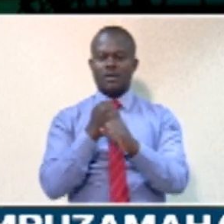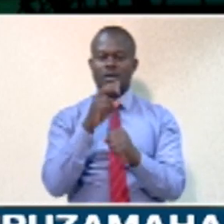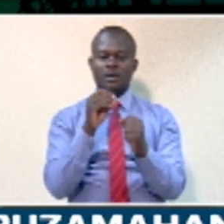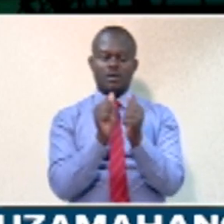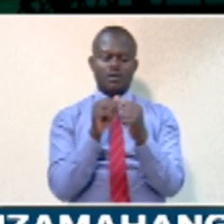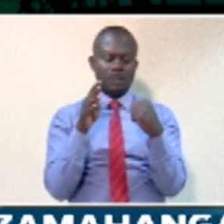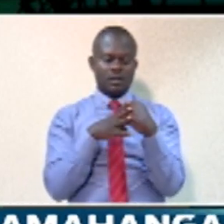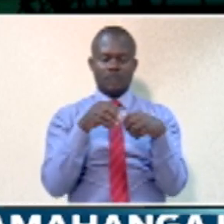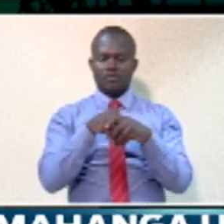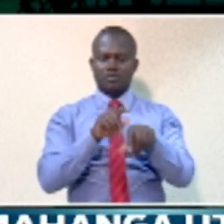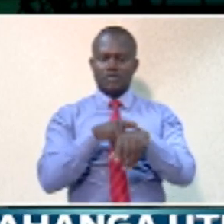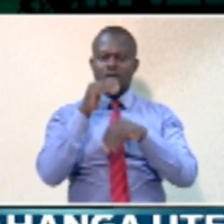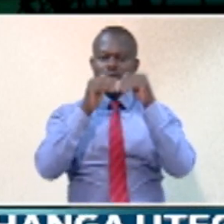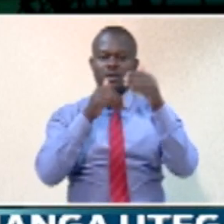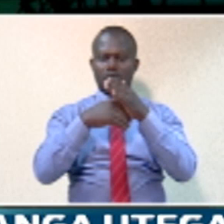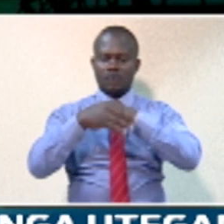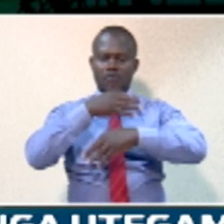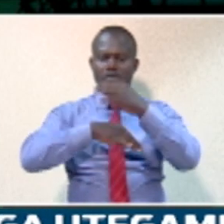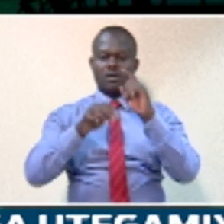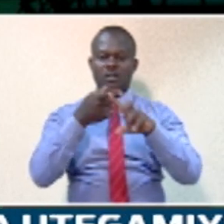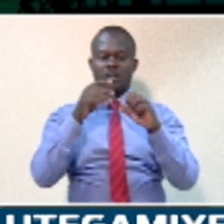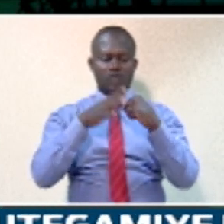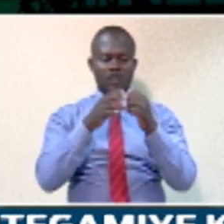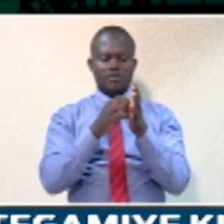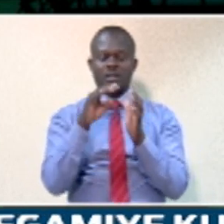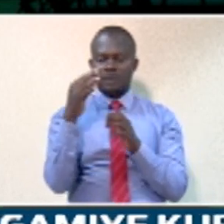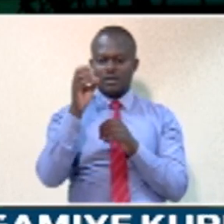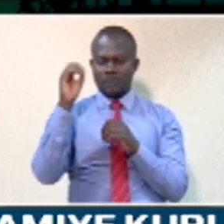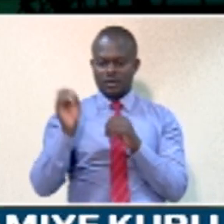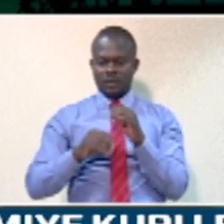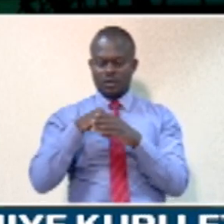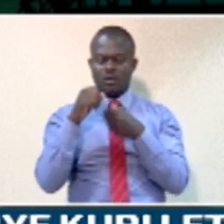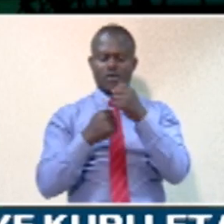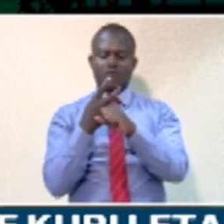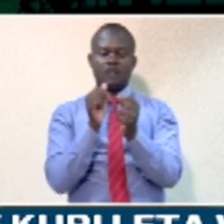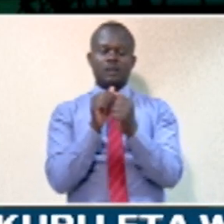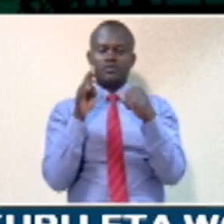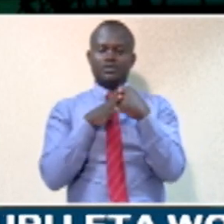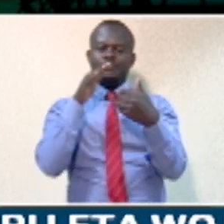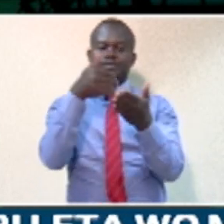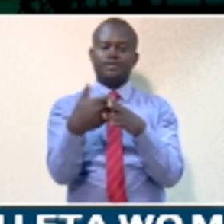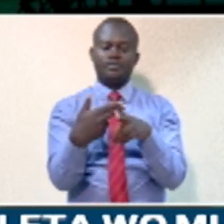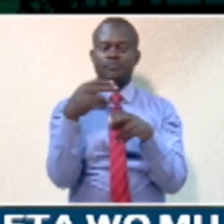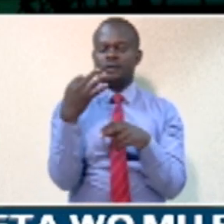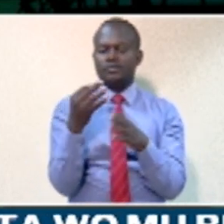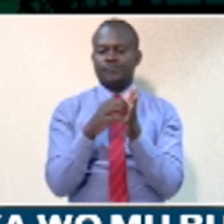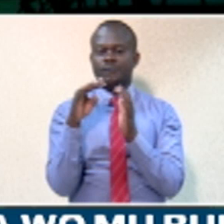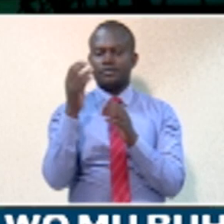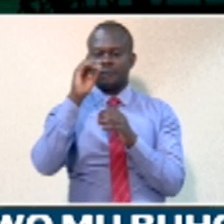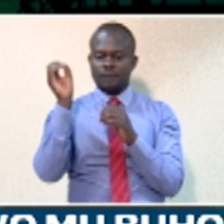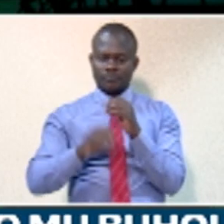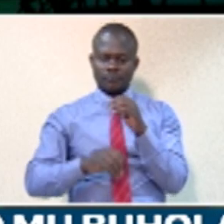2019 mu gihe urwego rw'inganda rwavuye ku 9.4% muri 2019 rugera kuri 3.4% munsi ya 0